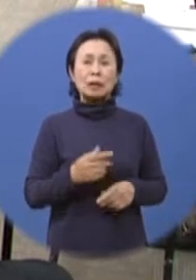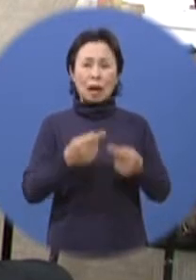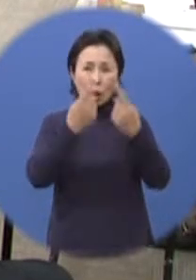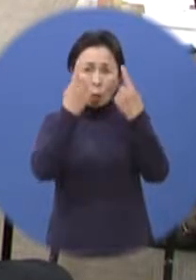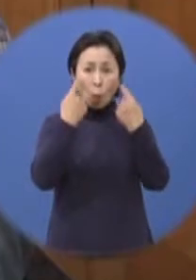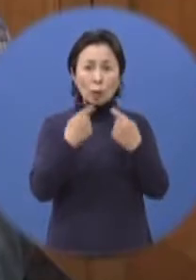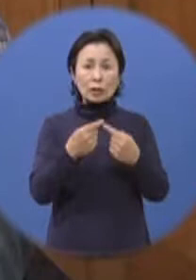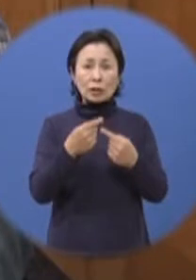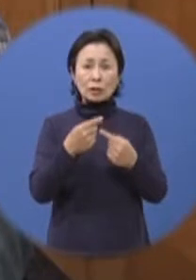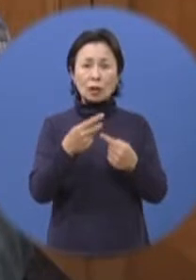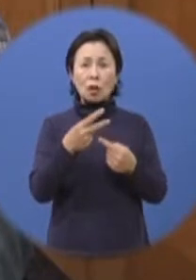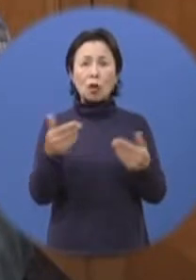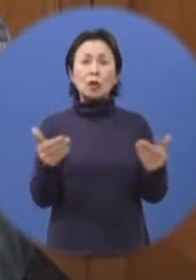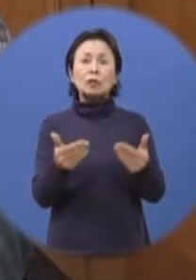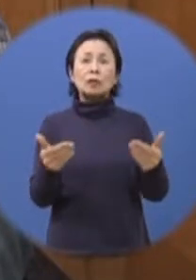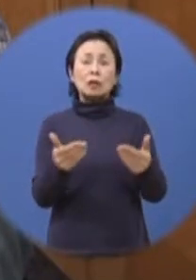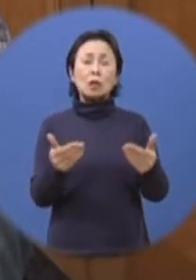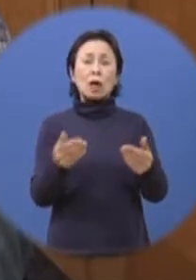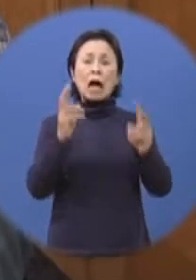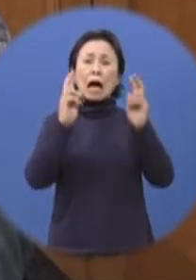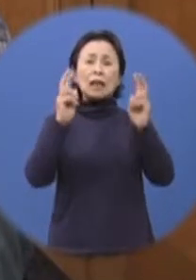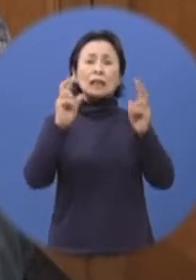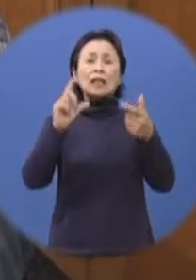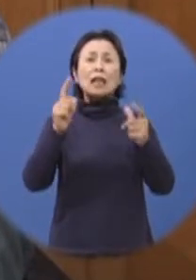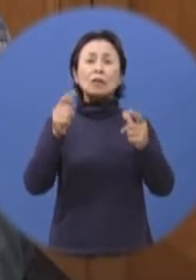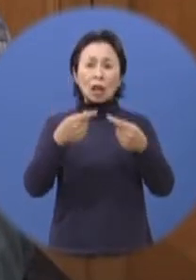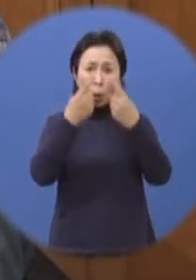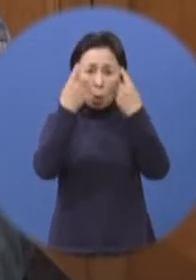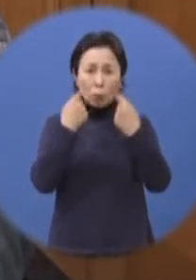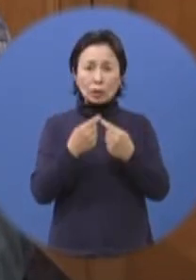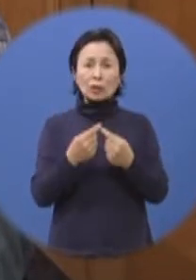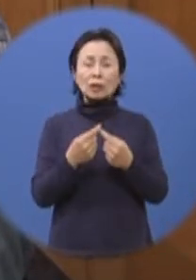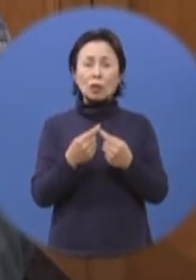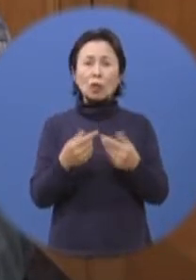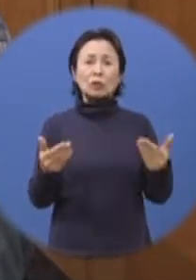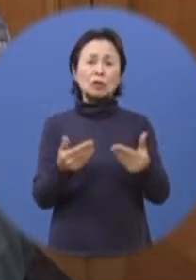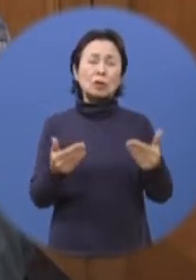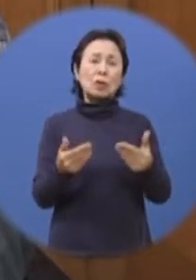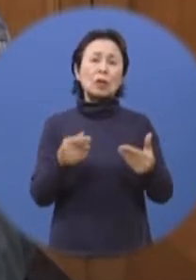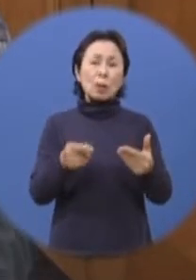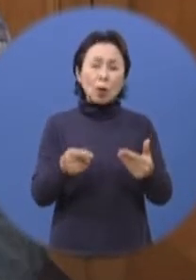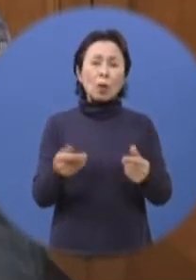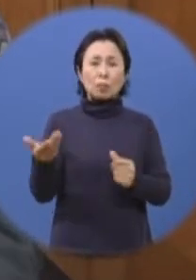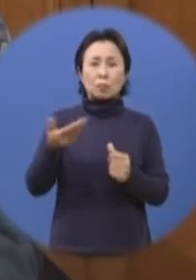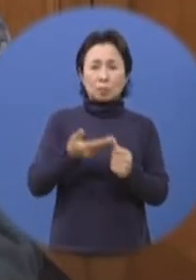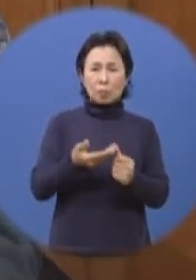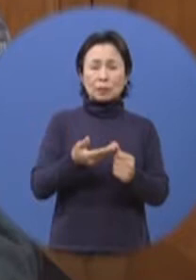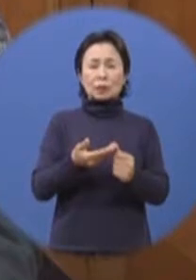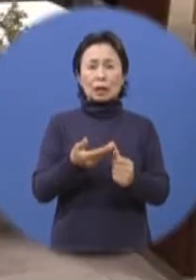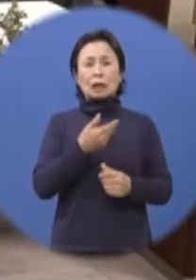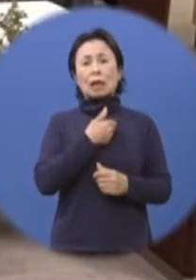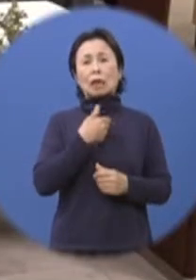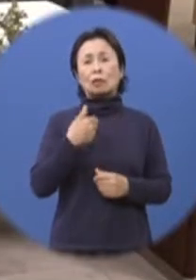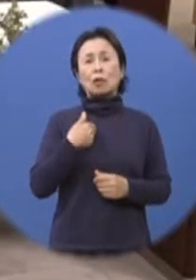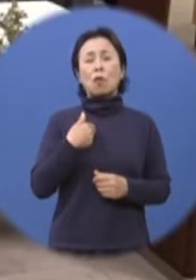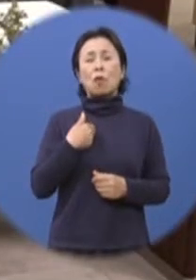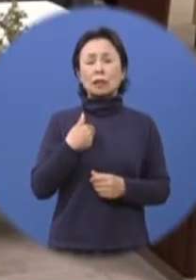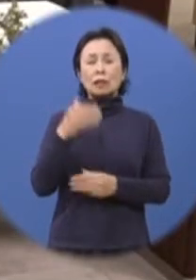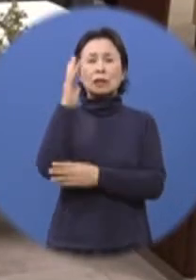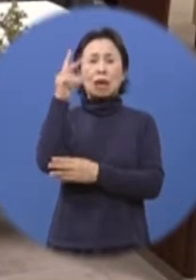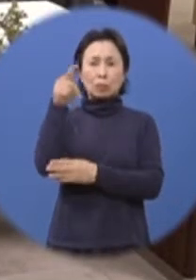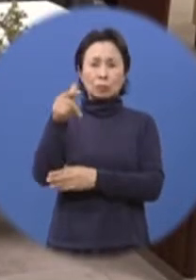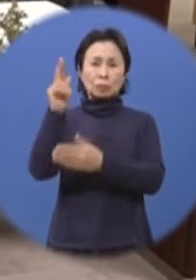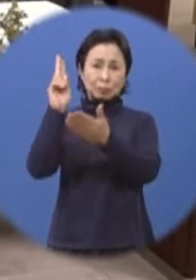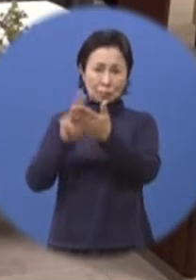無視はい会社にしてなくてもあの笑芸史たときに同じことができるというふうに政府がしてくれたんですこれは